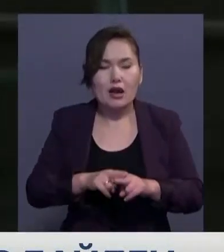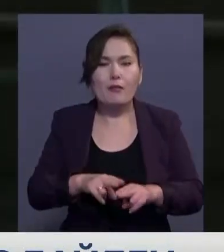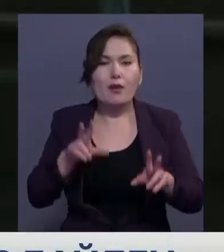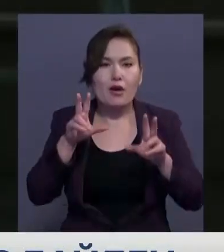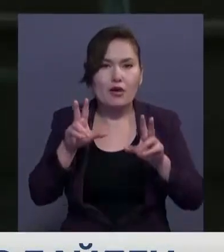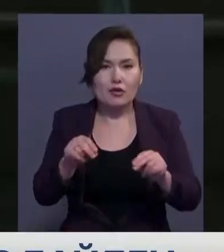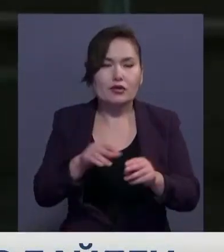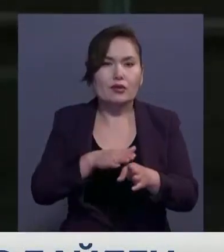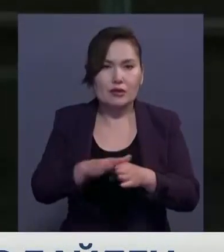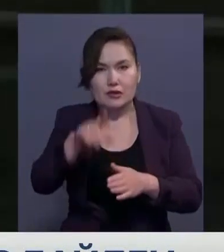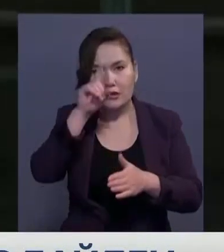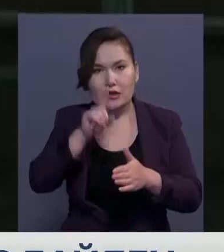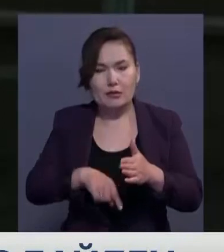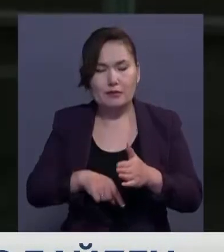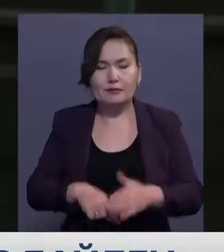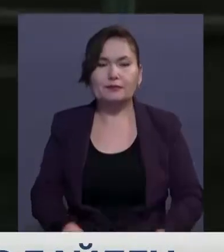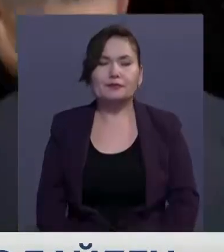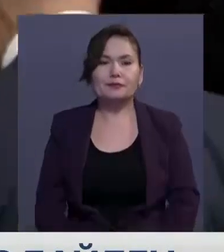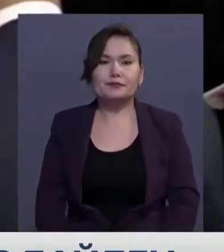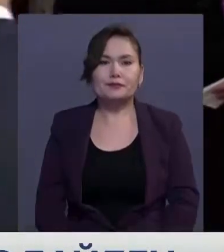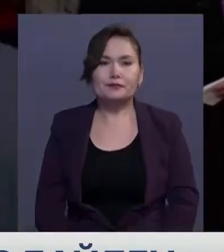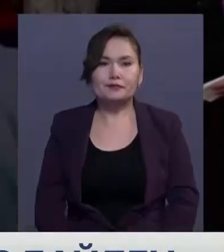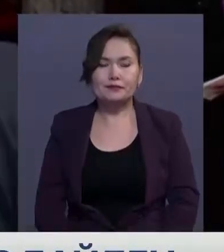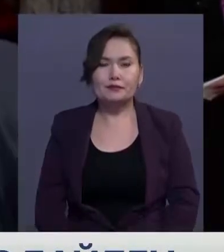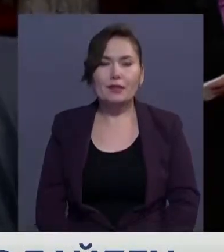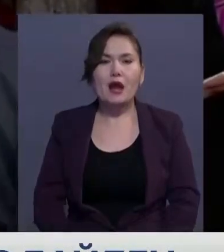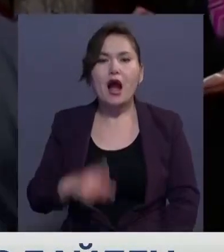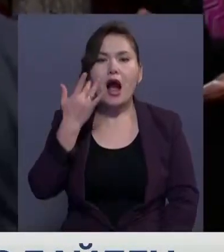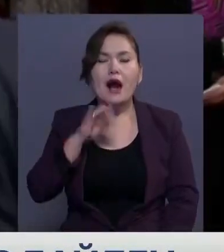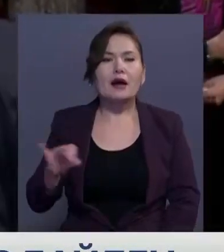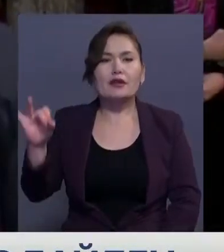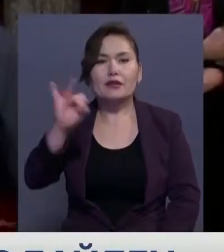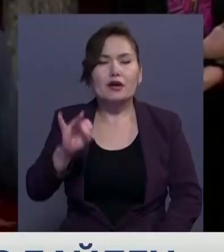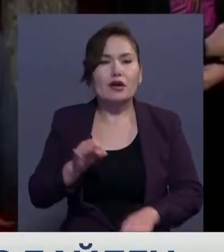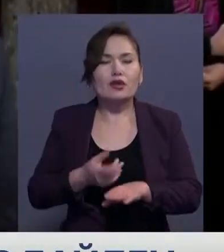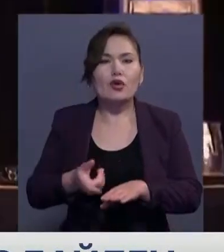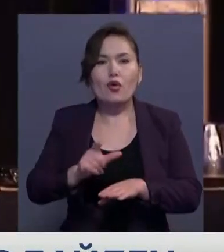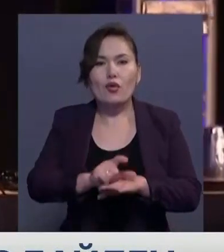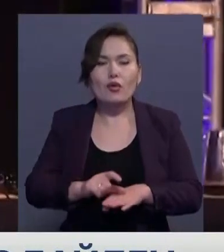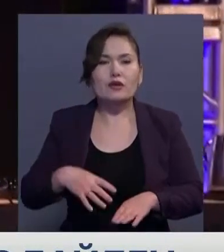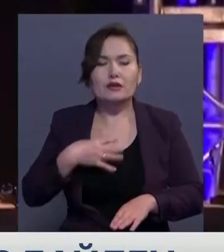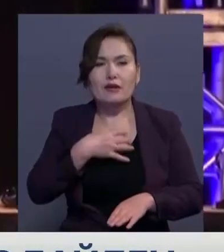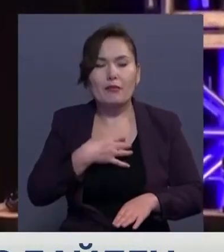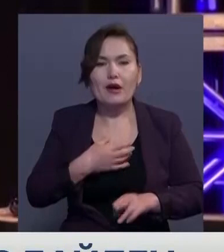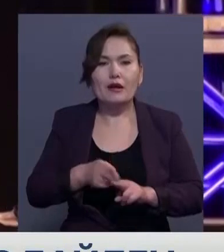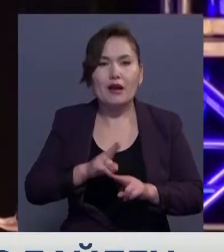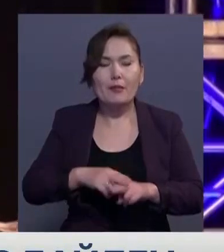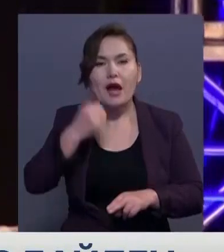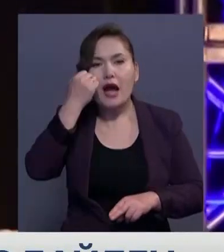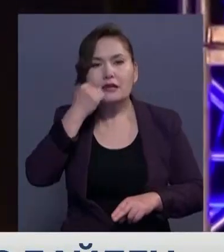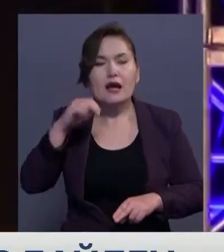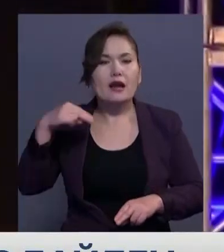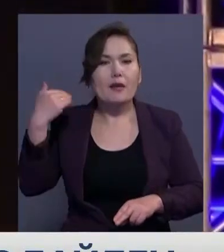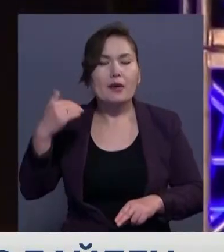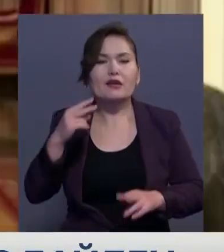уәдесі орындалады деп үміттенемін. Ақыш тарихындағы ең қарт президент атанған Джо Байден қарашаның